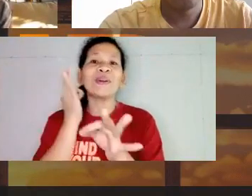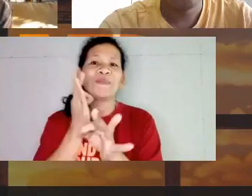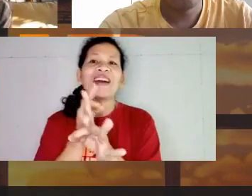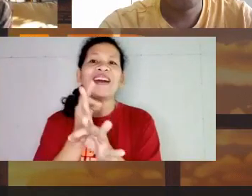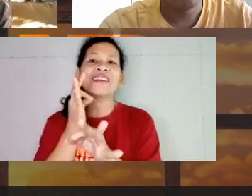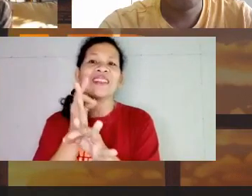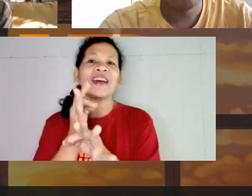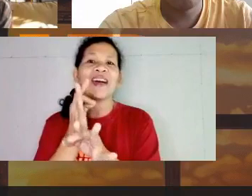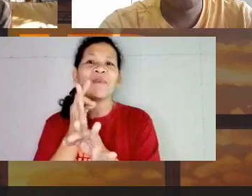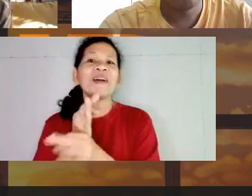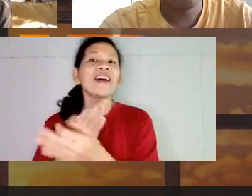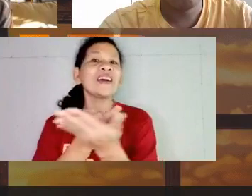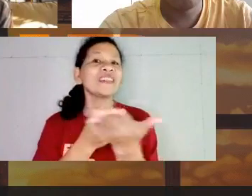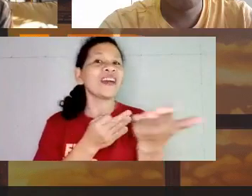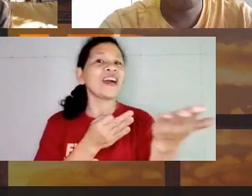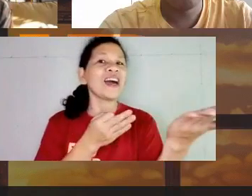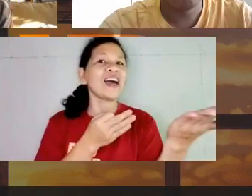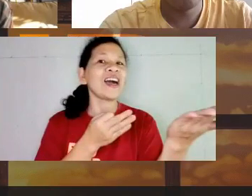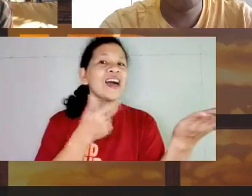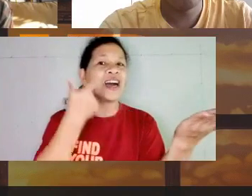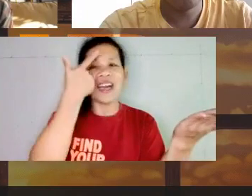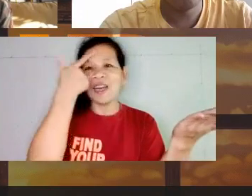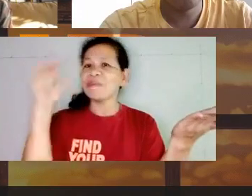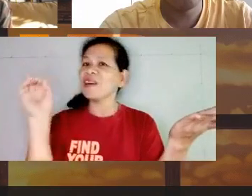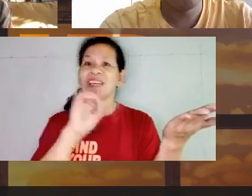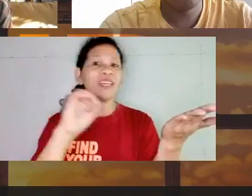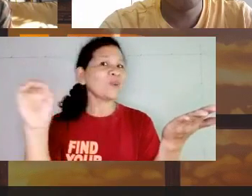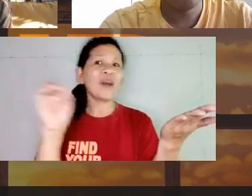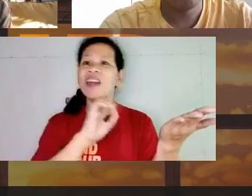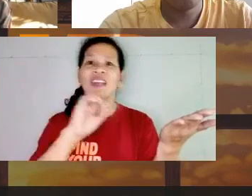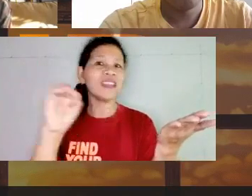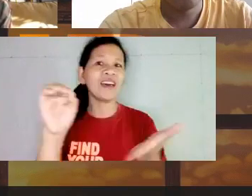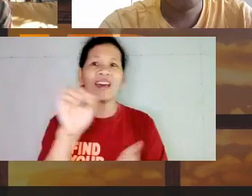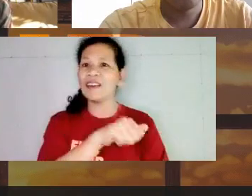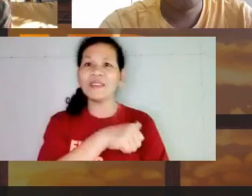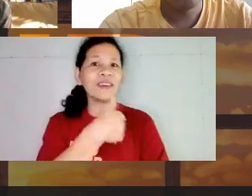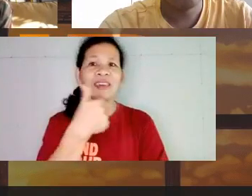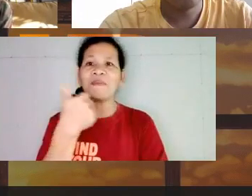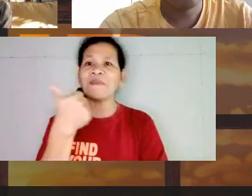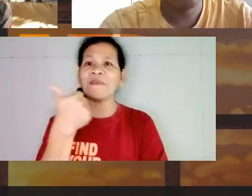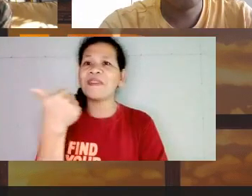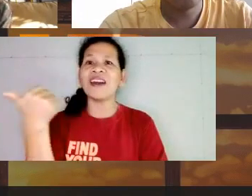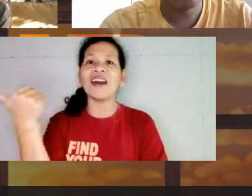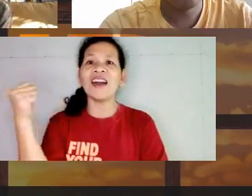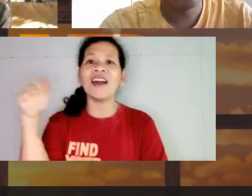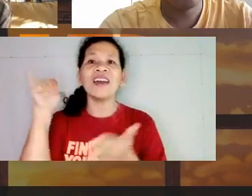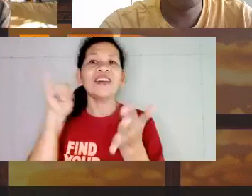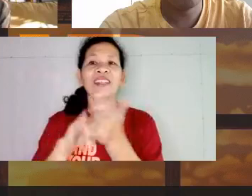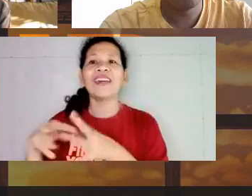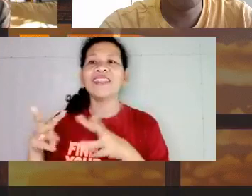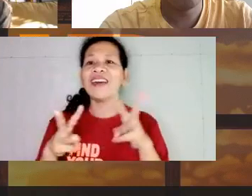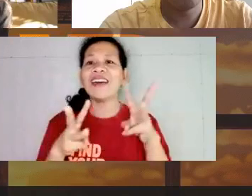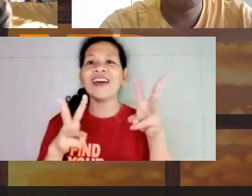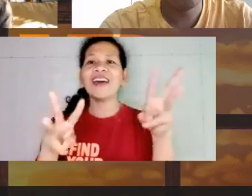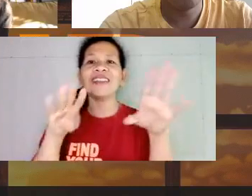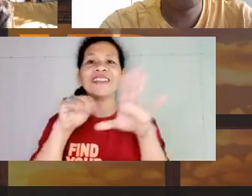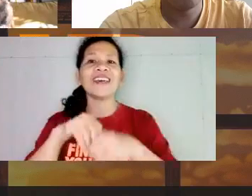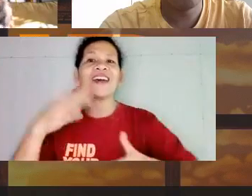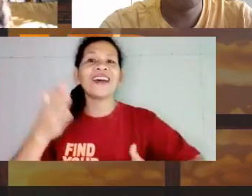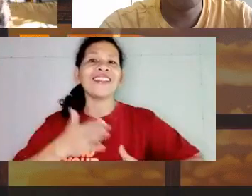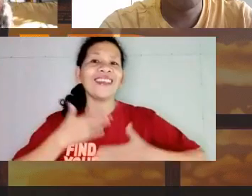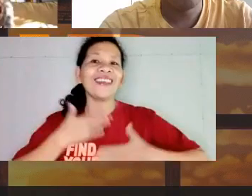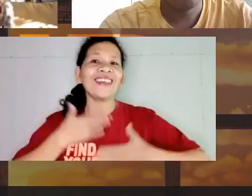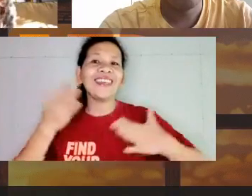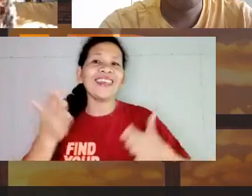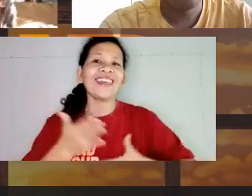Jesus. Magtapat ka, pagkat walang iba, nadaan